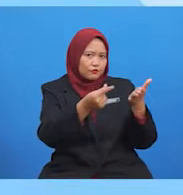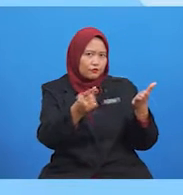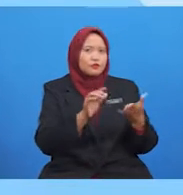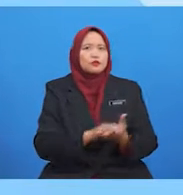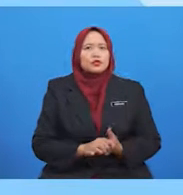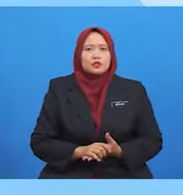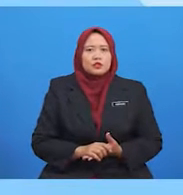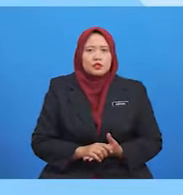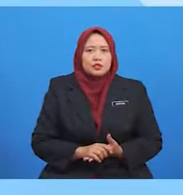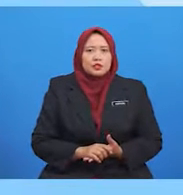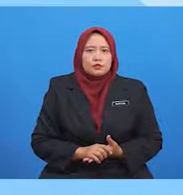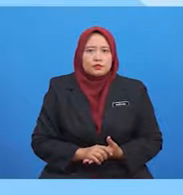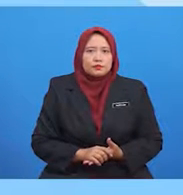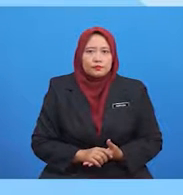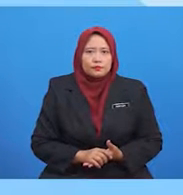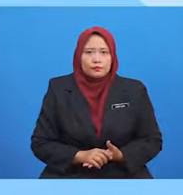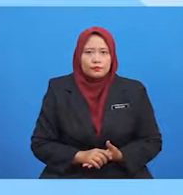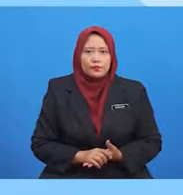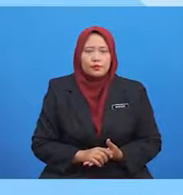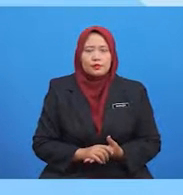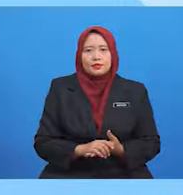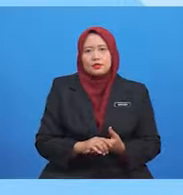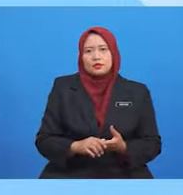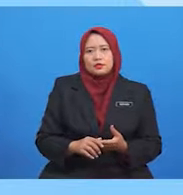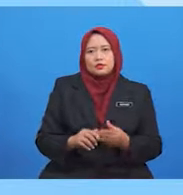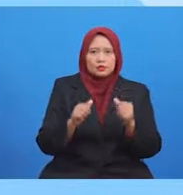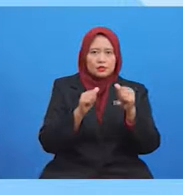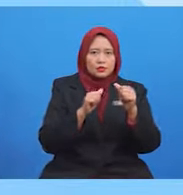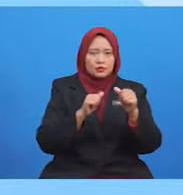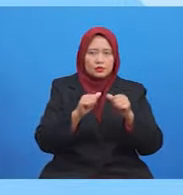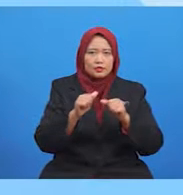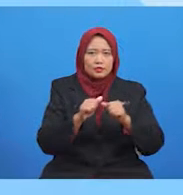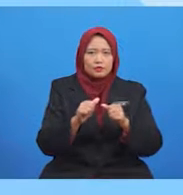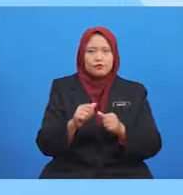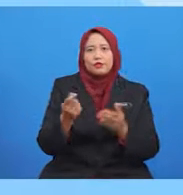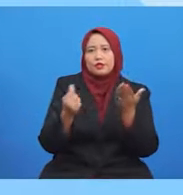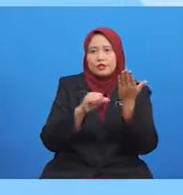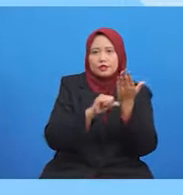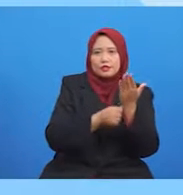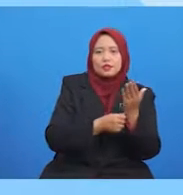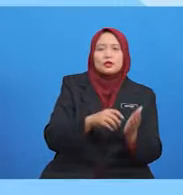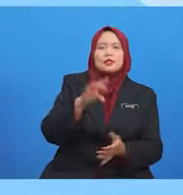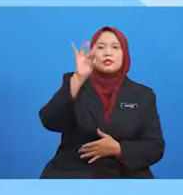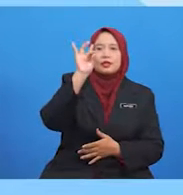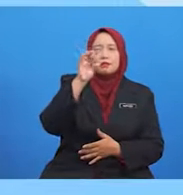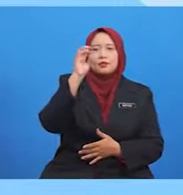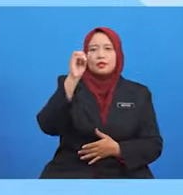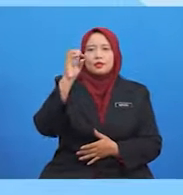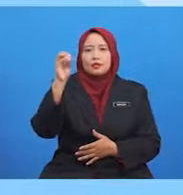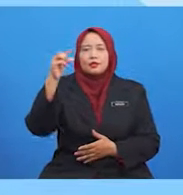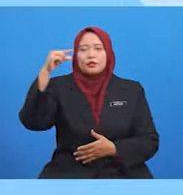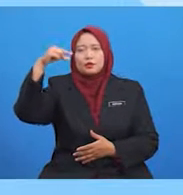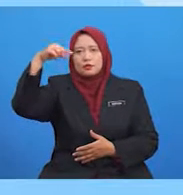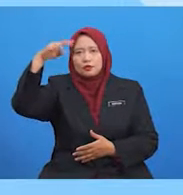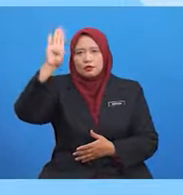graf, keaktifan asal ialah 800 becquerel. Jadi,